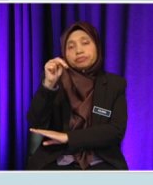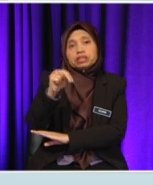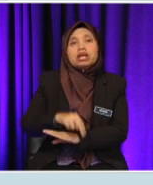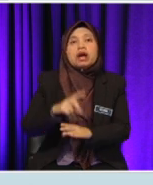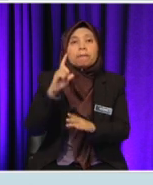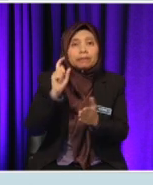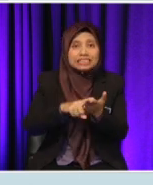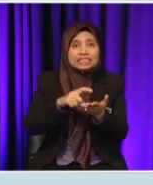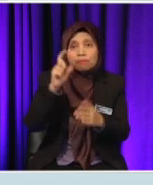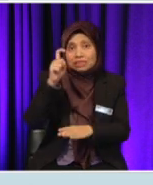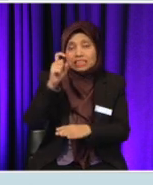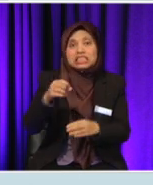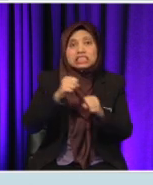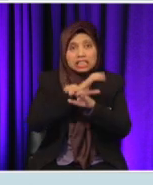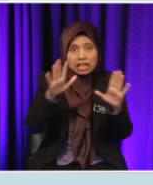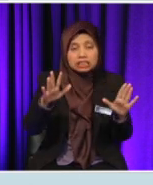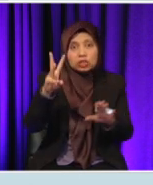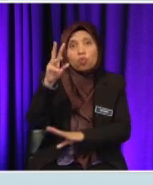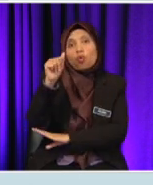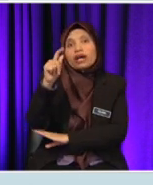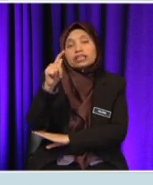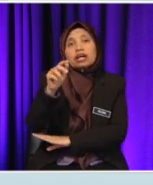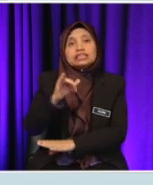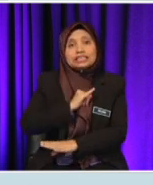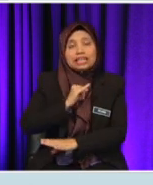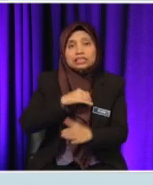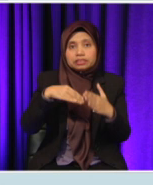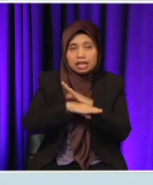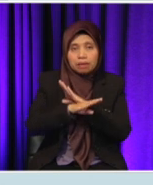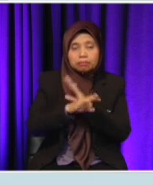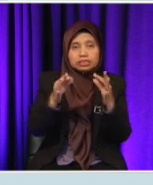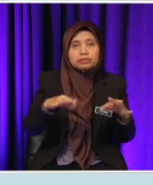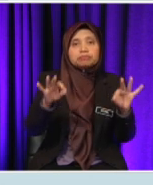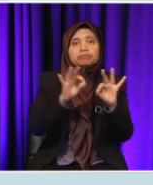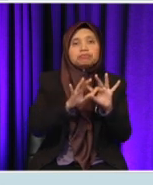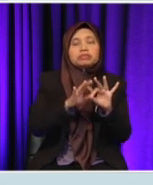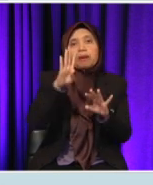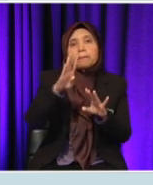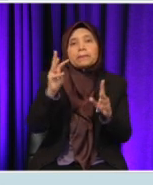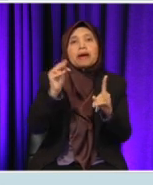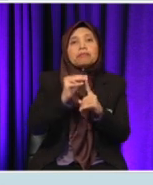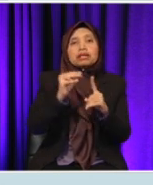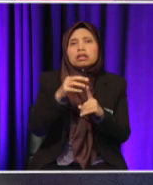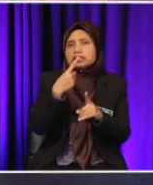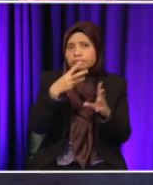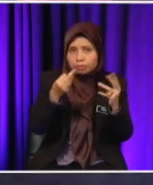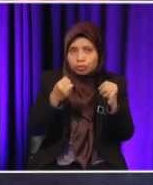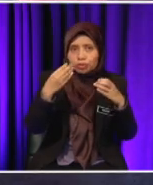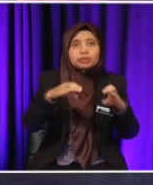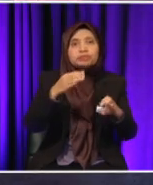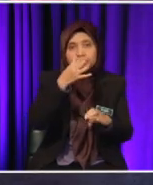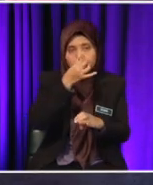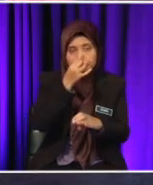lebih jelas perwatakan saya di dalam petikan Oke 4 maka Arisa pernah coba